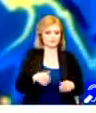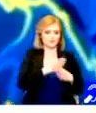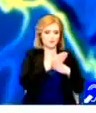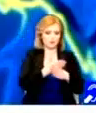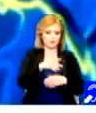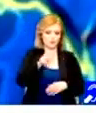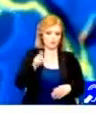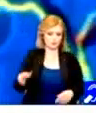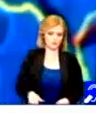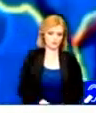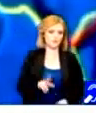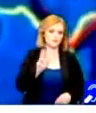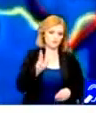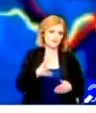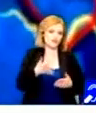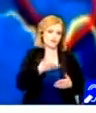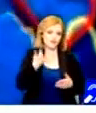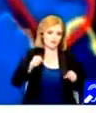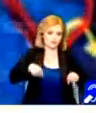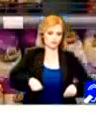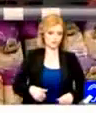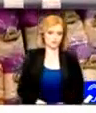masa de sărbătoare pentru cei fără posibilități.